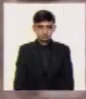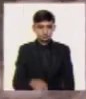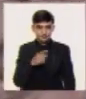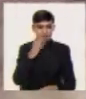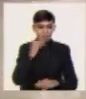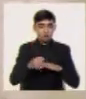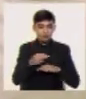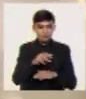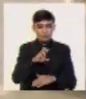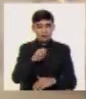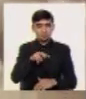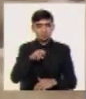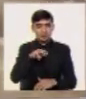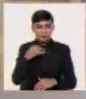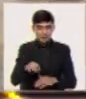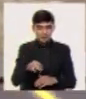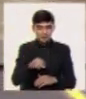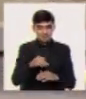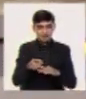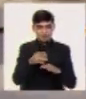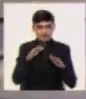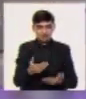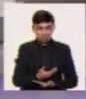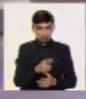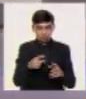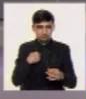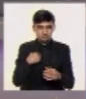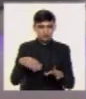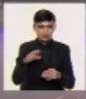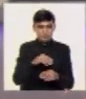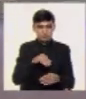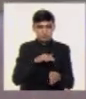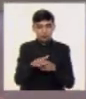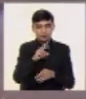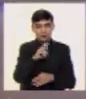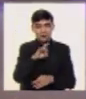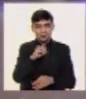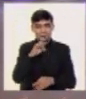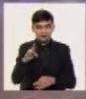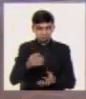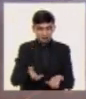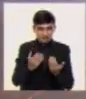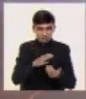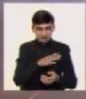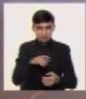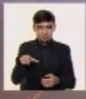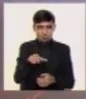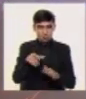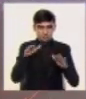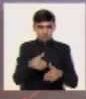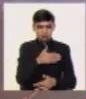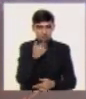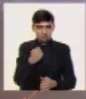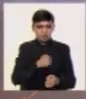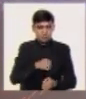Ал осы Алматы облысы Балтабай елді мекенінің тұрғындары ауылымыздың төңірегінен түгелдей карьер қазып ауылға кірер жол қалмады деп ашынып отыр.